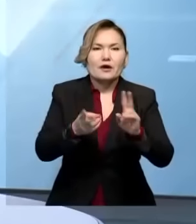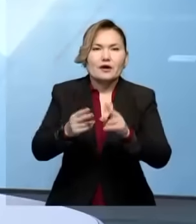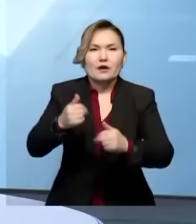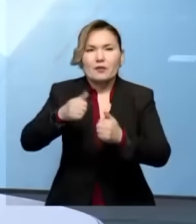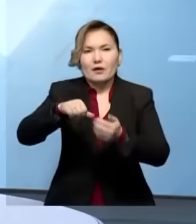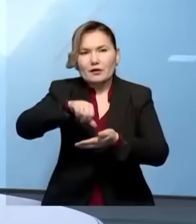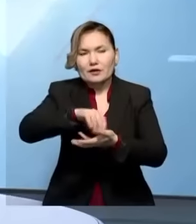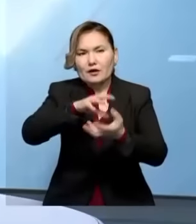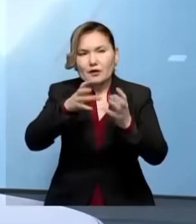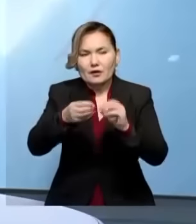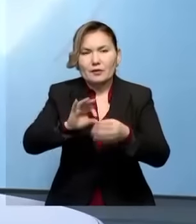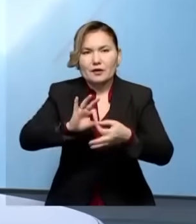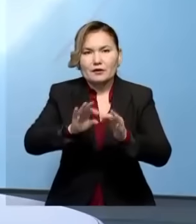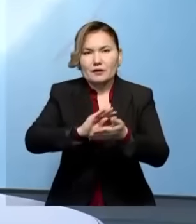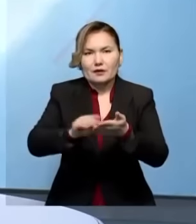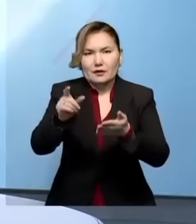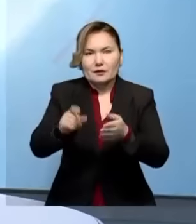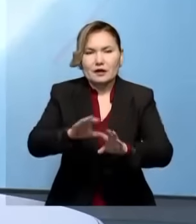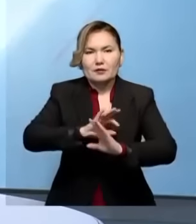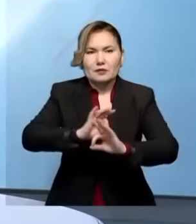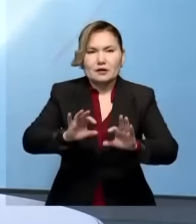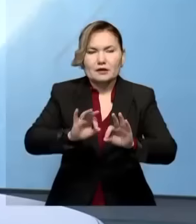Түркиядағы тілшіміз Меруерт Қанағатта қатысты.